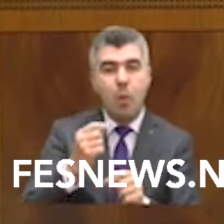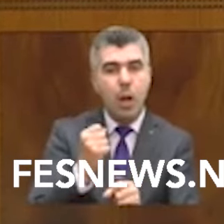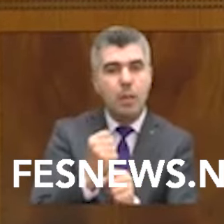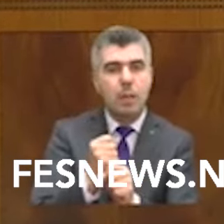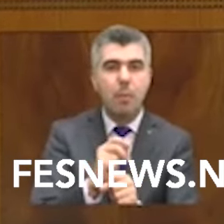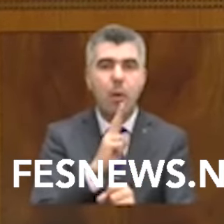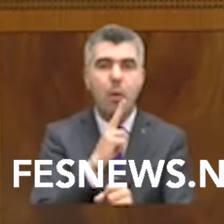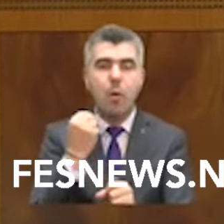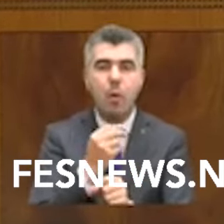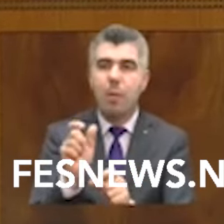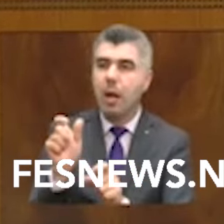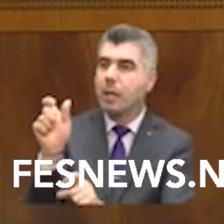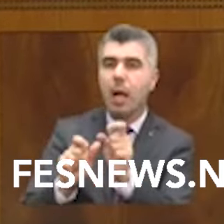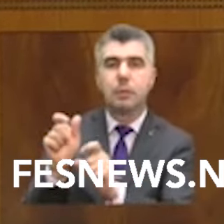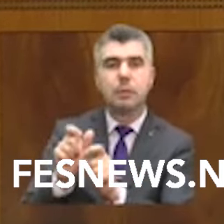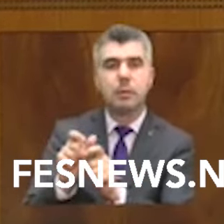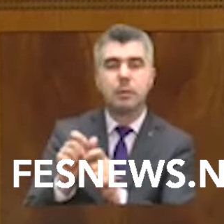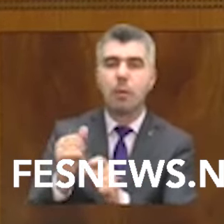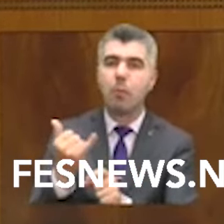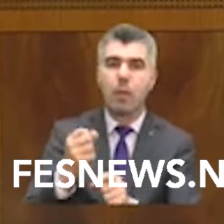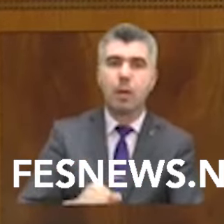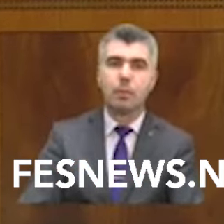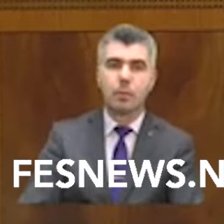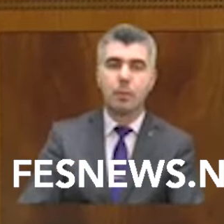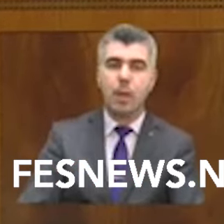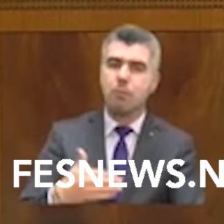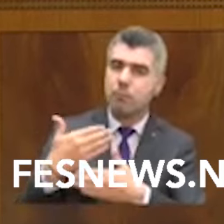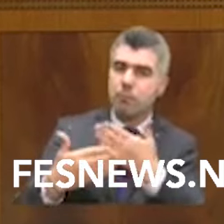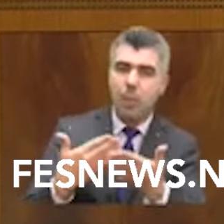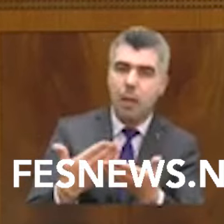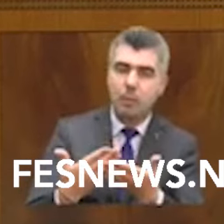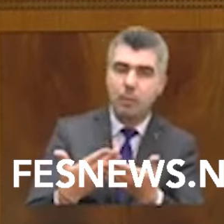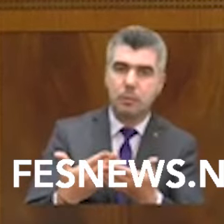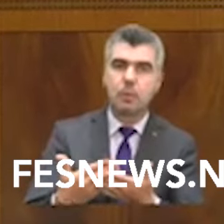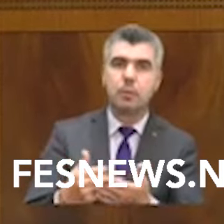هو المواطنين والمواطنات، ومن بعد يعني